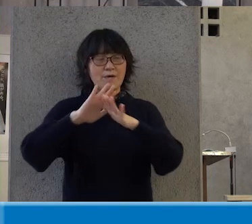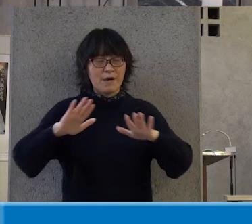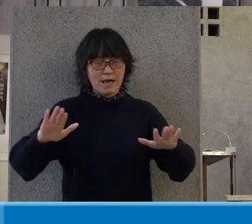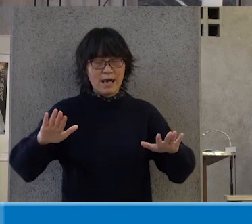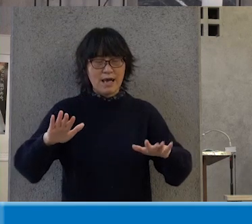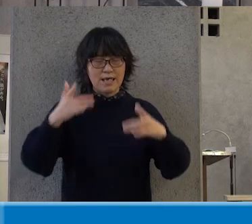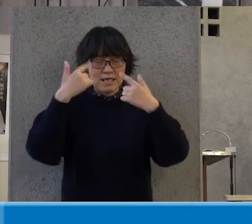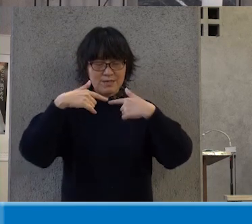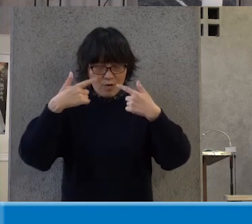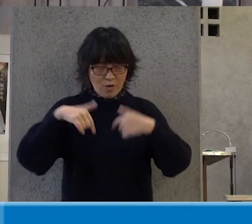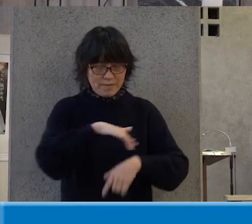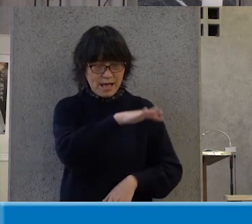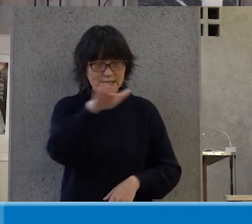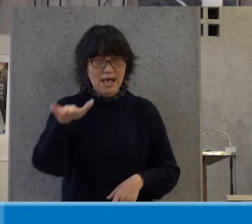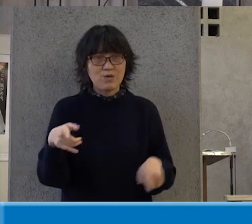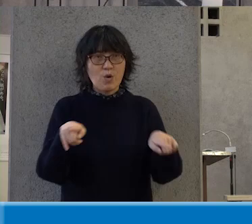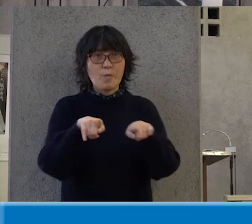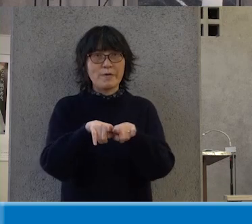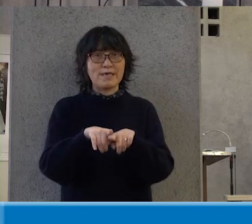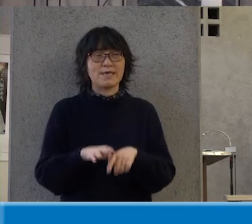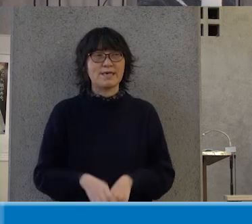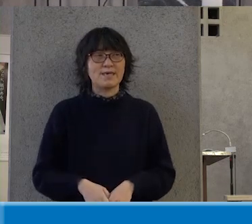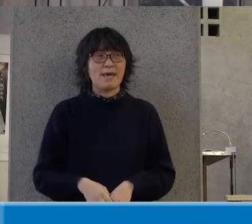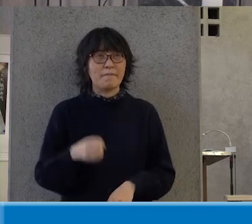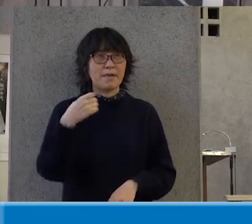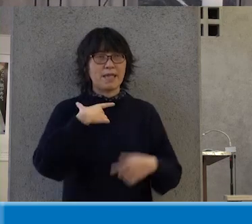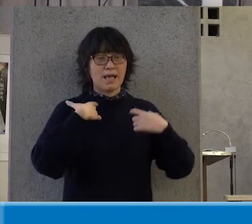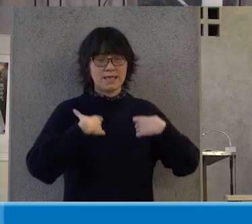がいつも皆さんと共に。